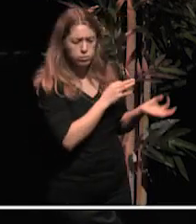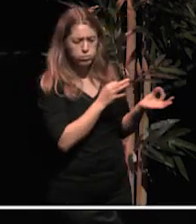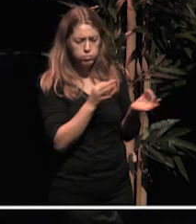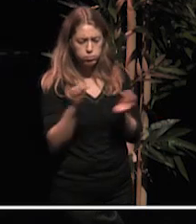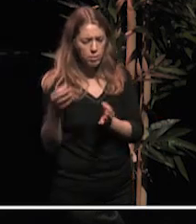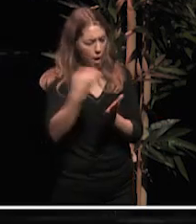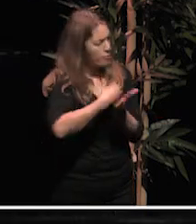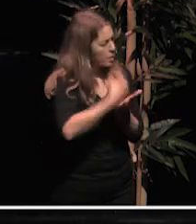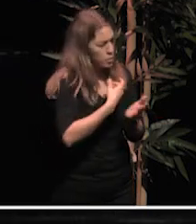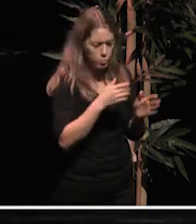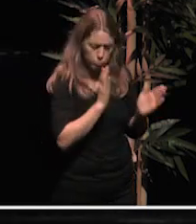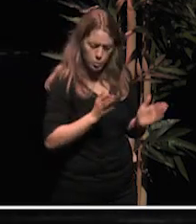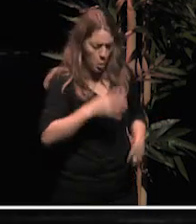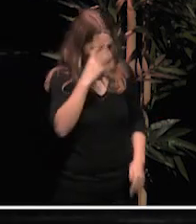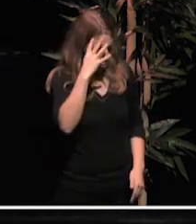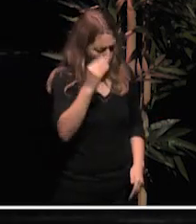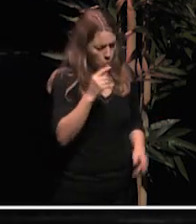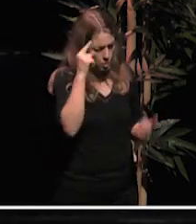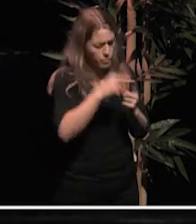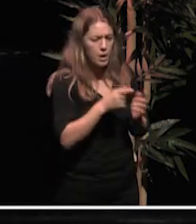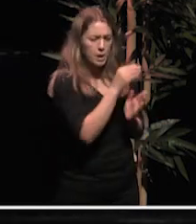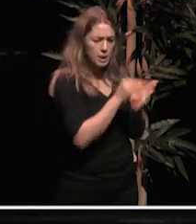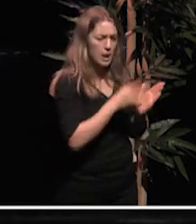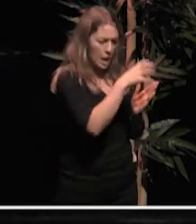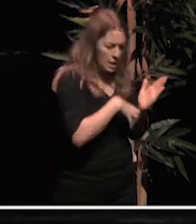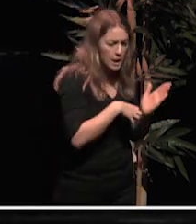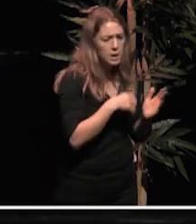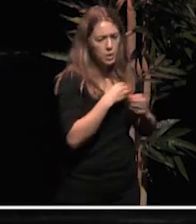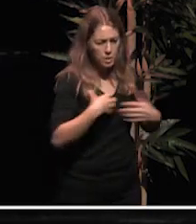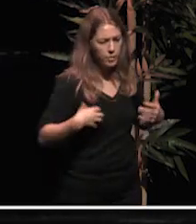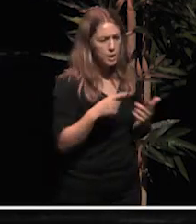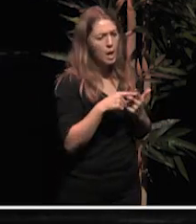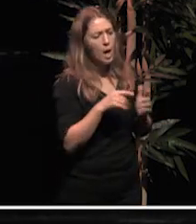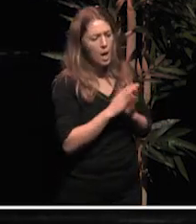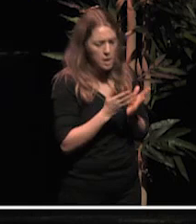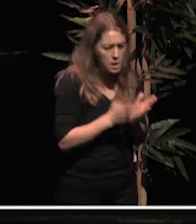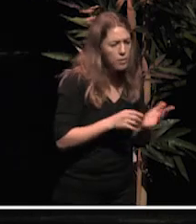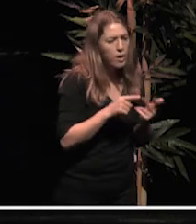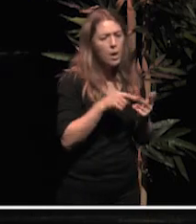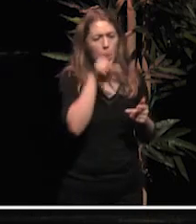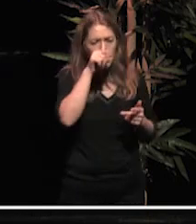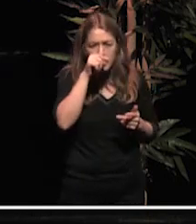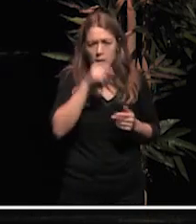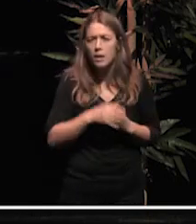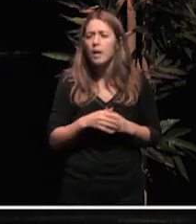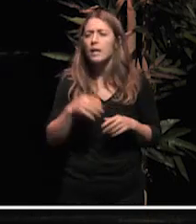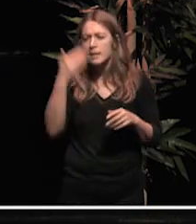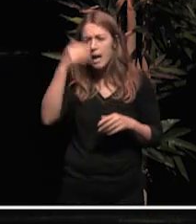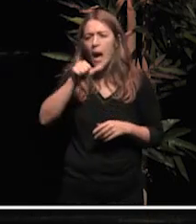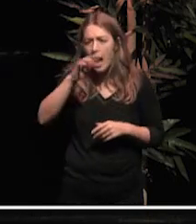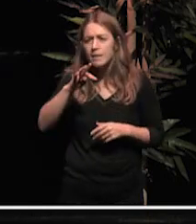très professionnelle, à la fois pour mes articles, pour mes livres, pour mes tweets. Si certains d'entre vous me suivent, c'est